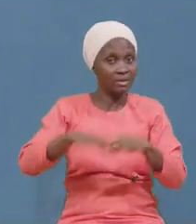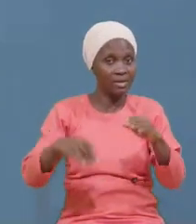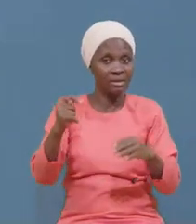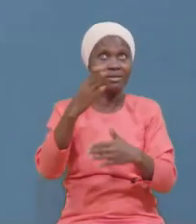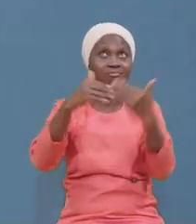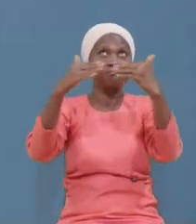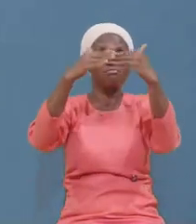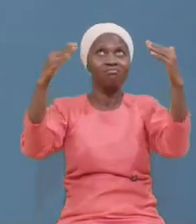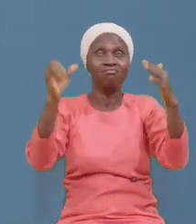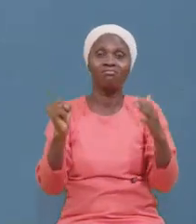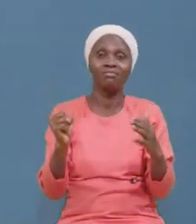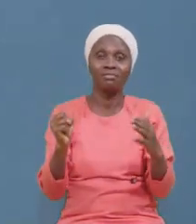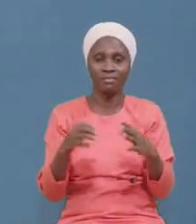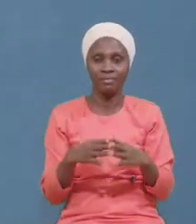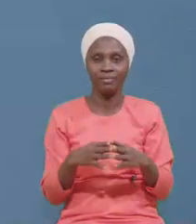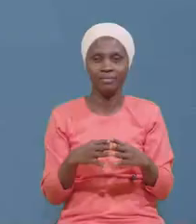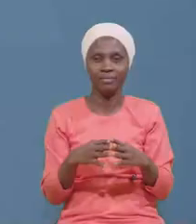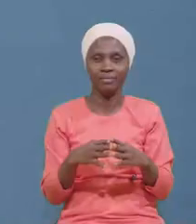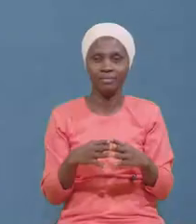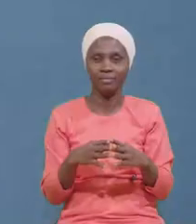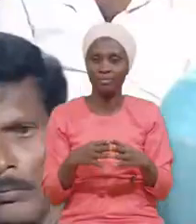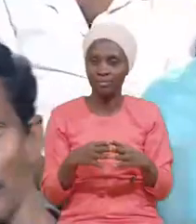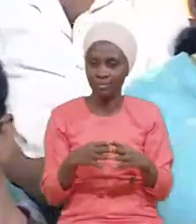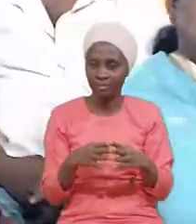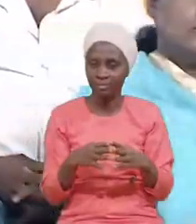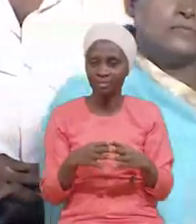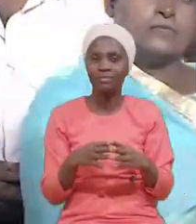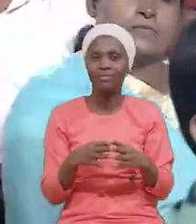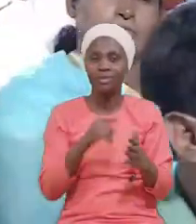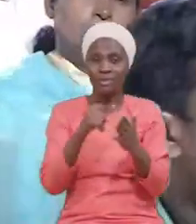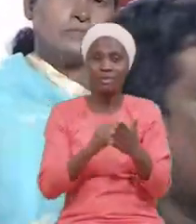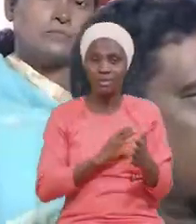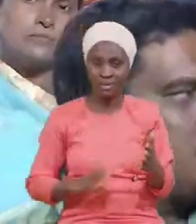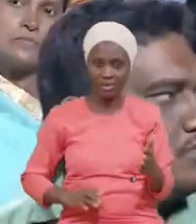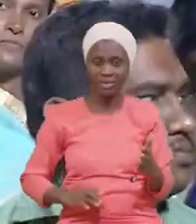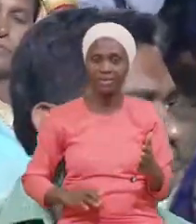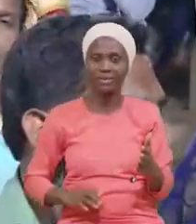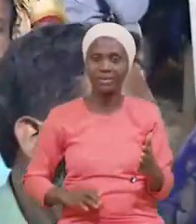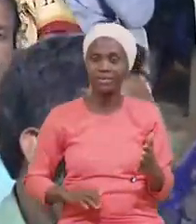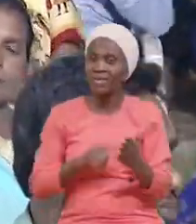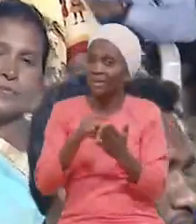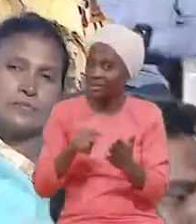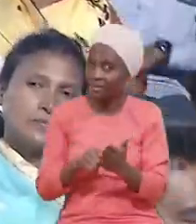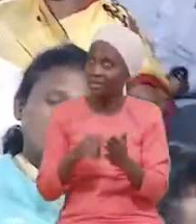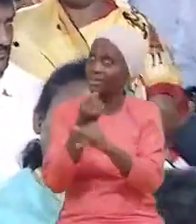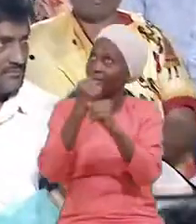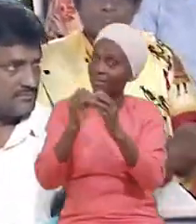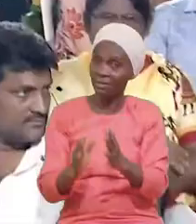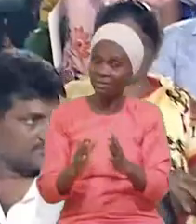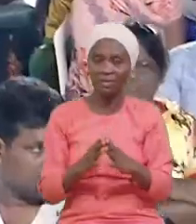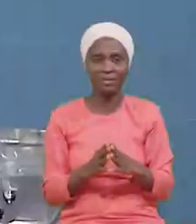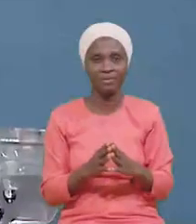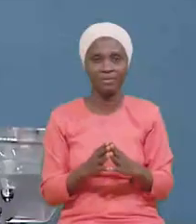heavens. Avanni kuda paralokapu leka aakashama sthayiki minchinavi. Yesu Christu, this Savior, ee